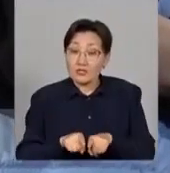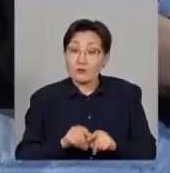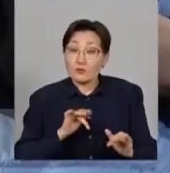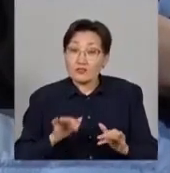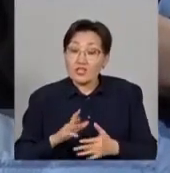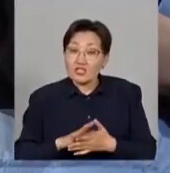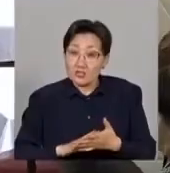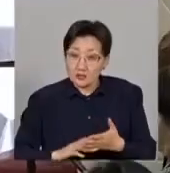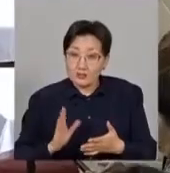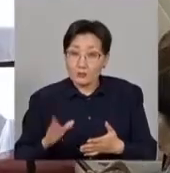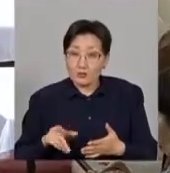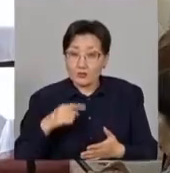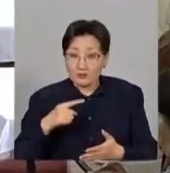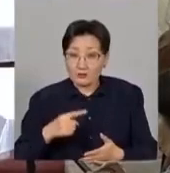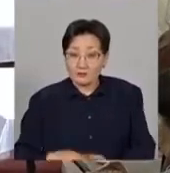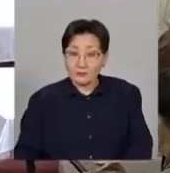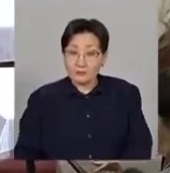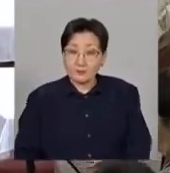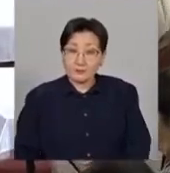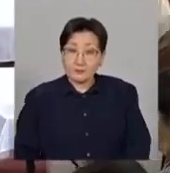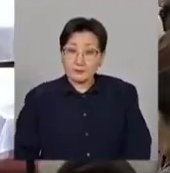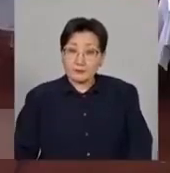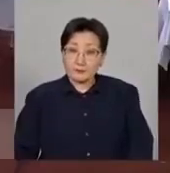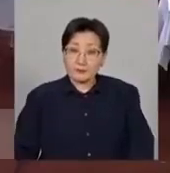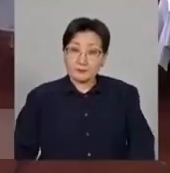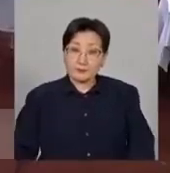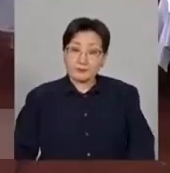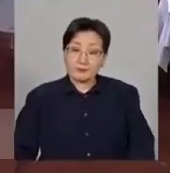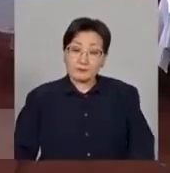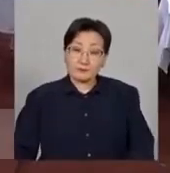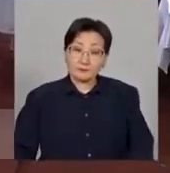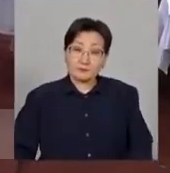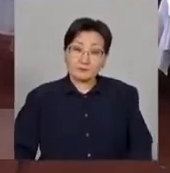істердің жалғасатынын айтты. Жадыра Омаржан, Сағынғали Мұңайтпасов, Алматы телеарнасы.